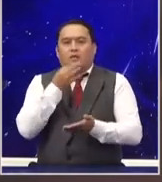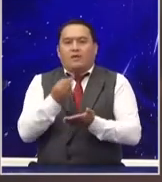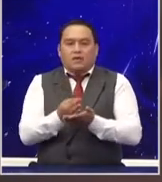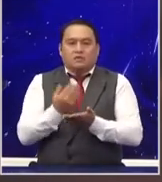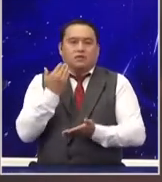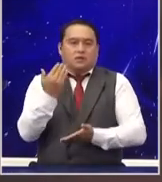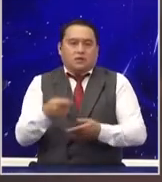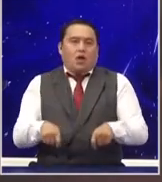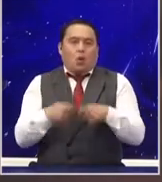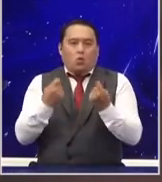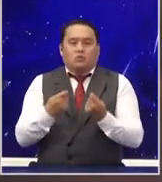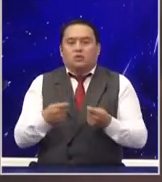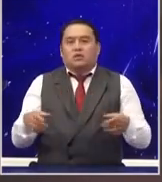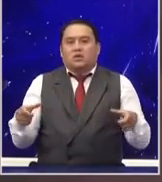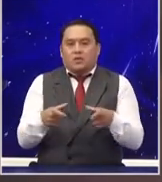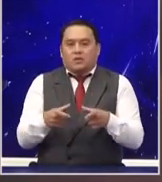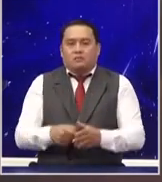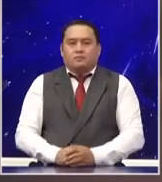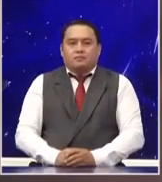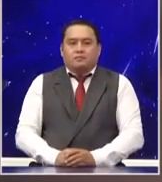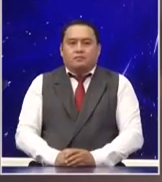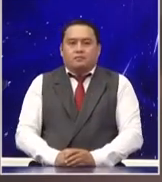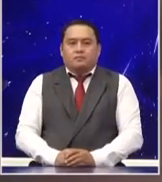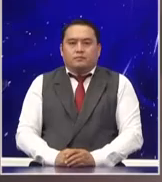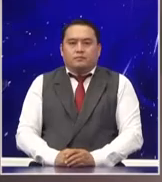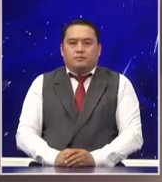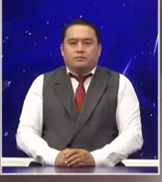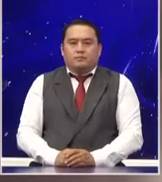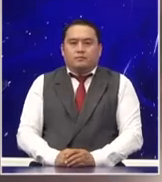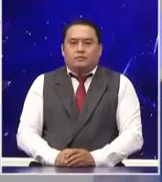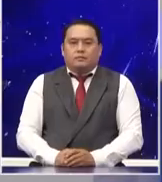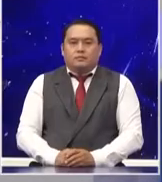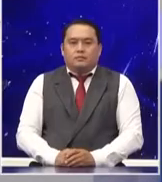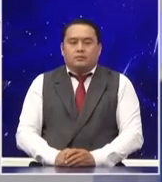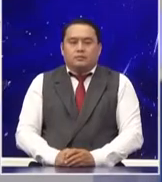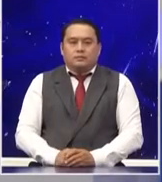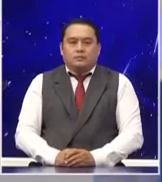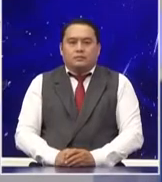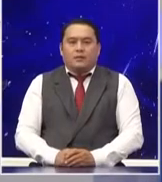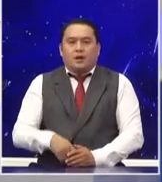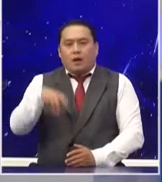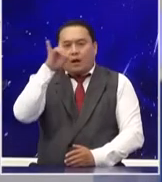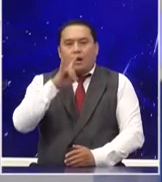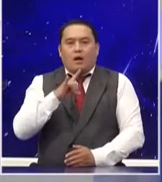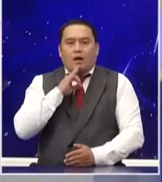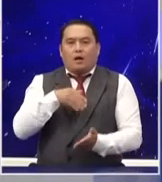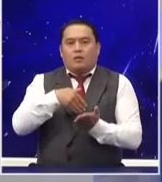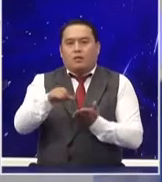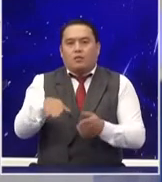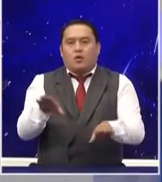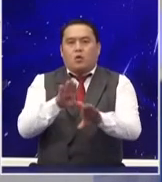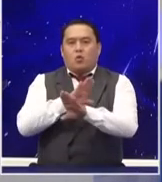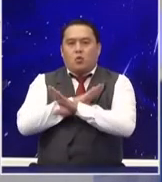ответственности за нарушение карантинного режима. Казахстане отменили